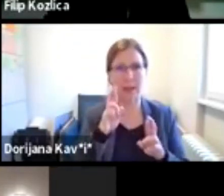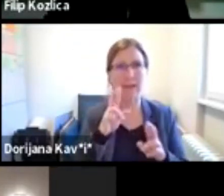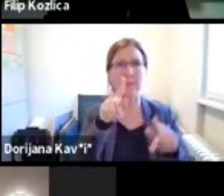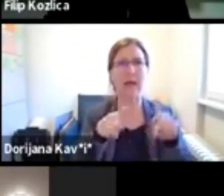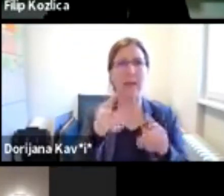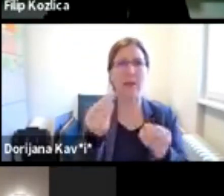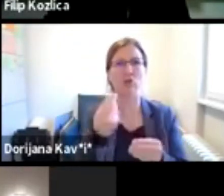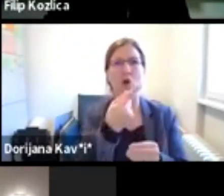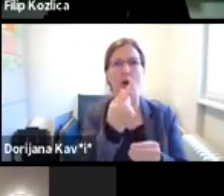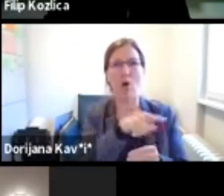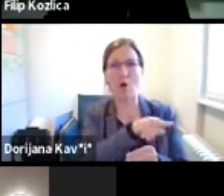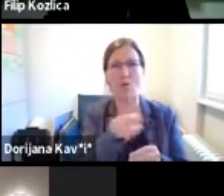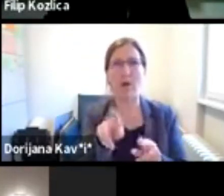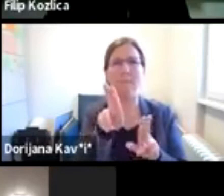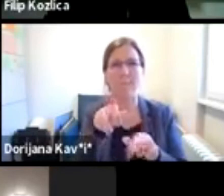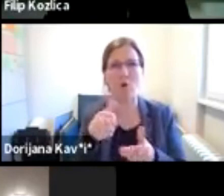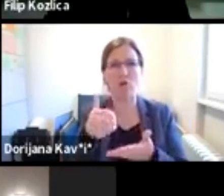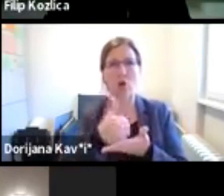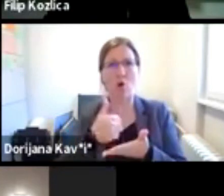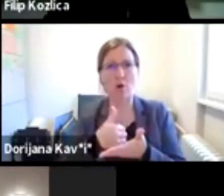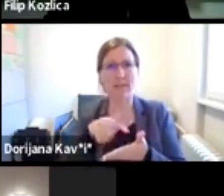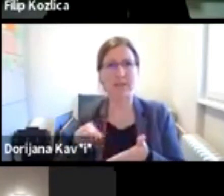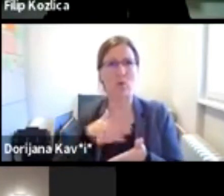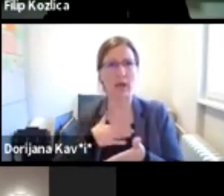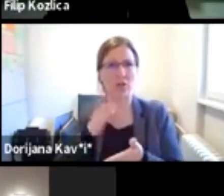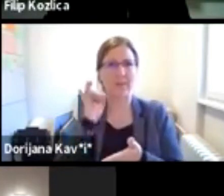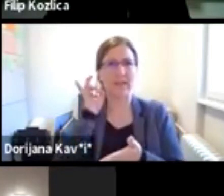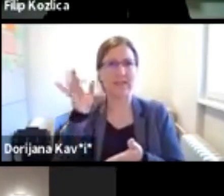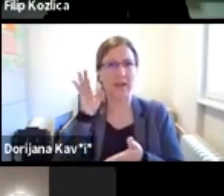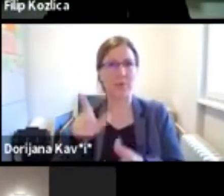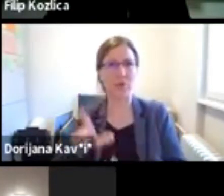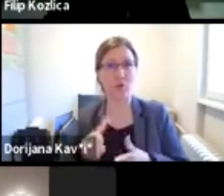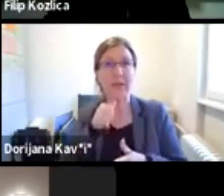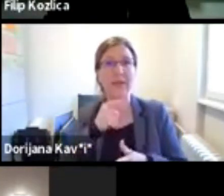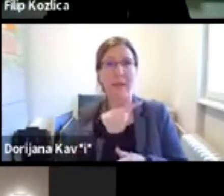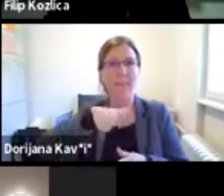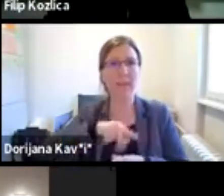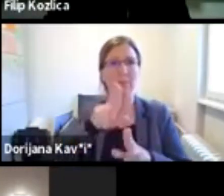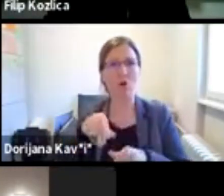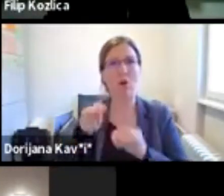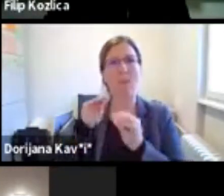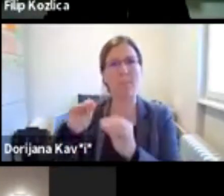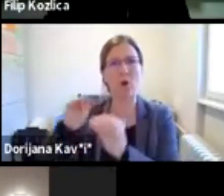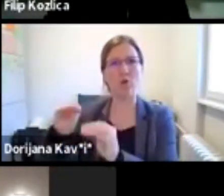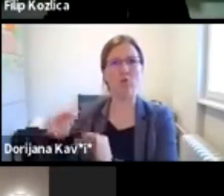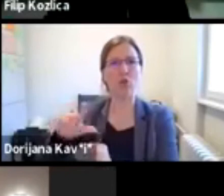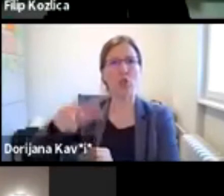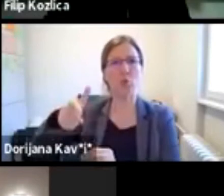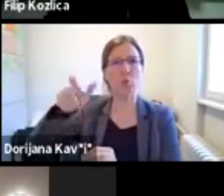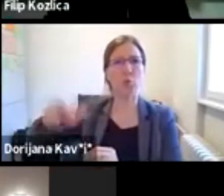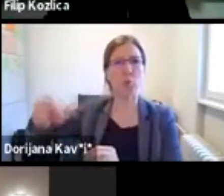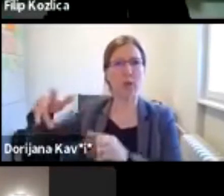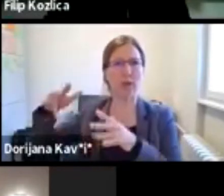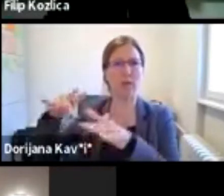životu, pa podučiti neke druge ljude da obrate na to pažnju. Tu mislim posebno i na